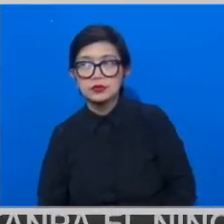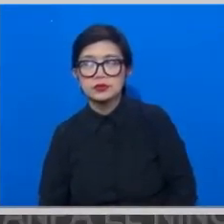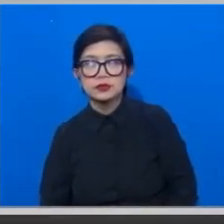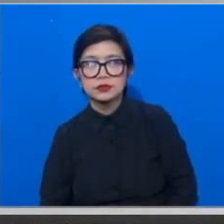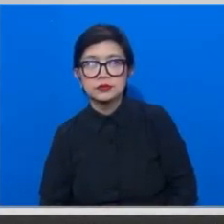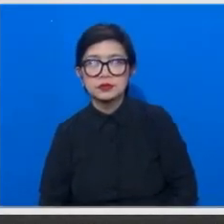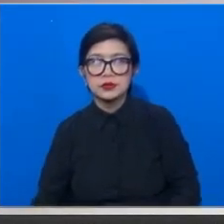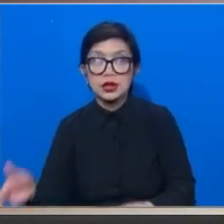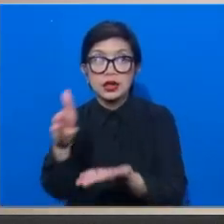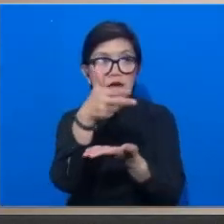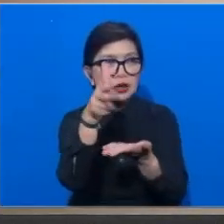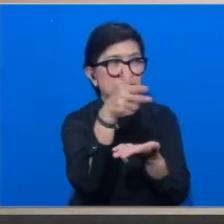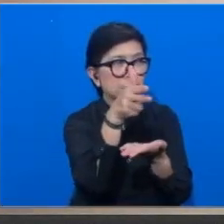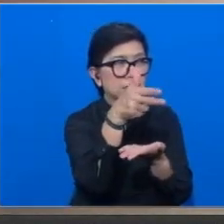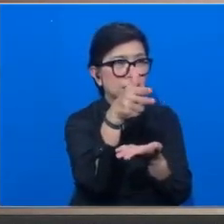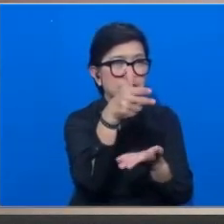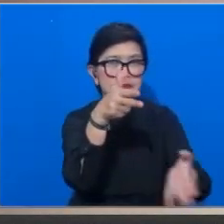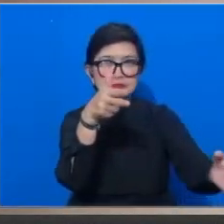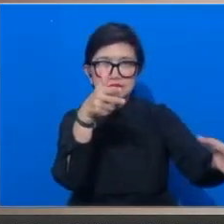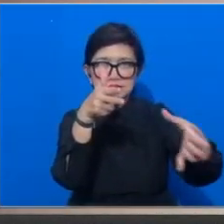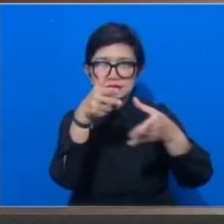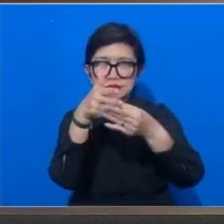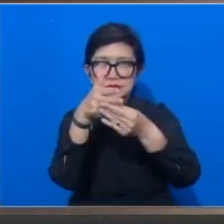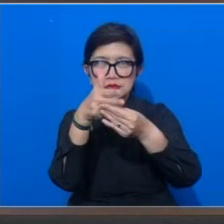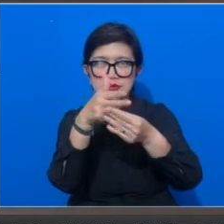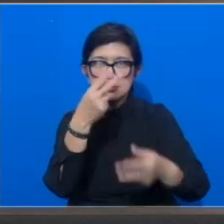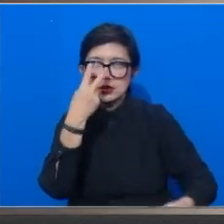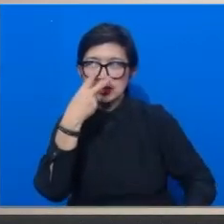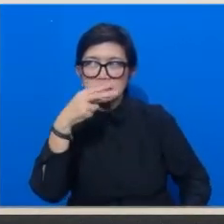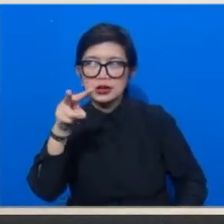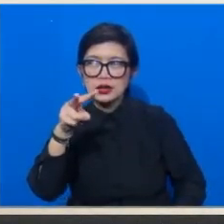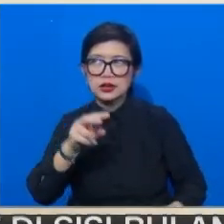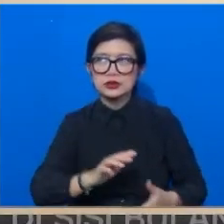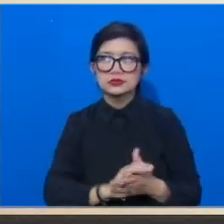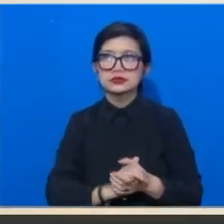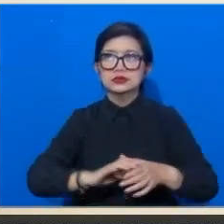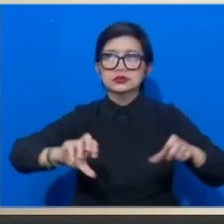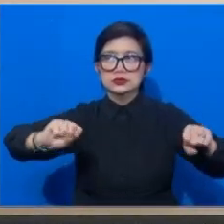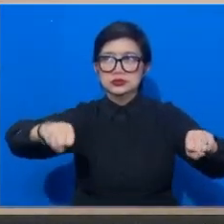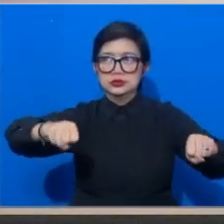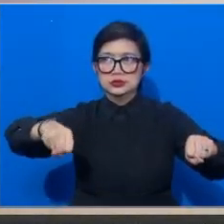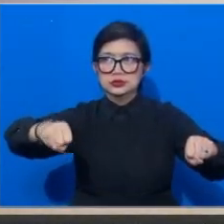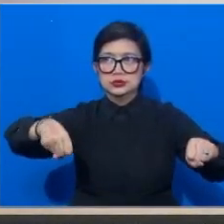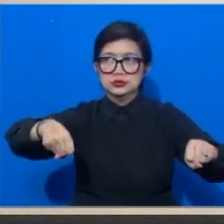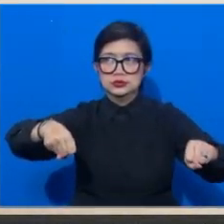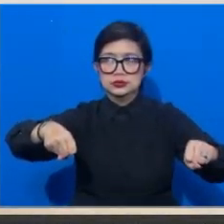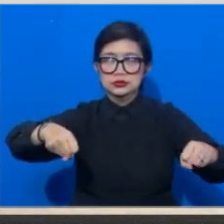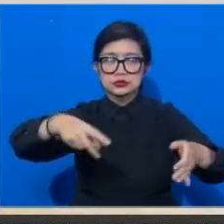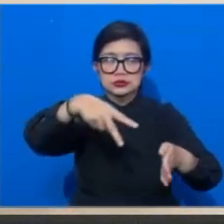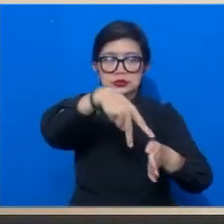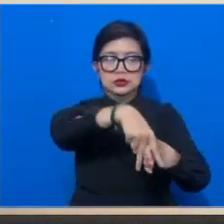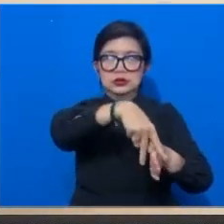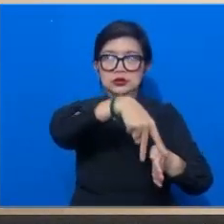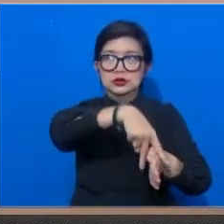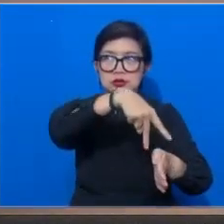Kamera warga merekam sesaat setelah sepeda motor yang dikendarai dan ditumpangi 3 pelajar SMP berboncengan menabrak hingga masuk